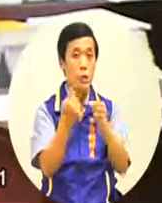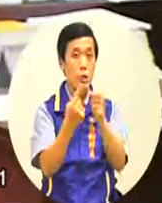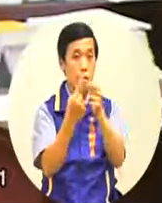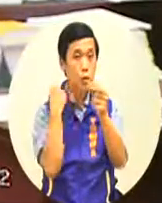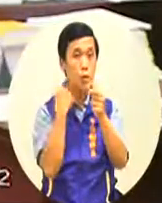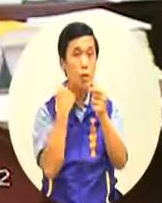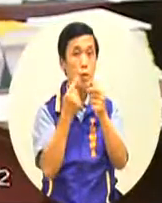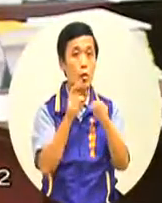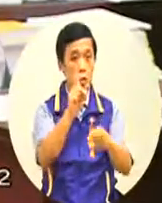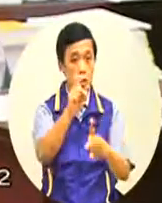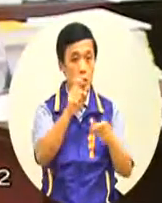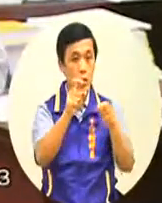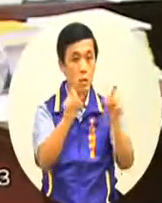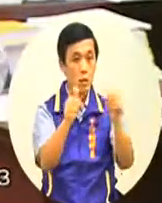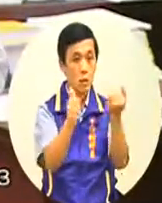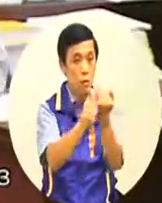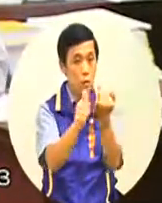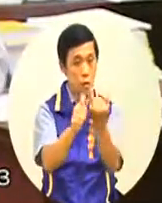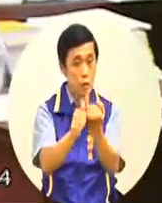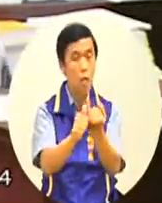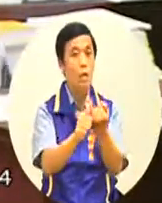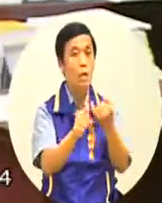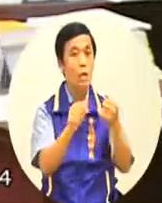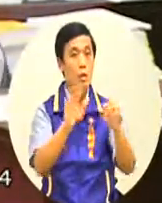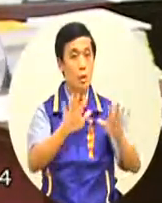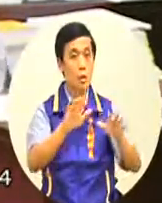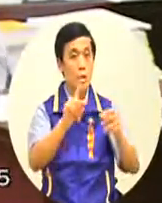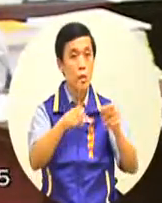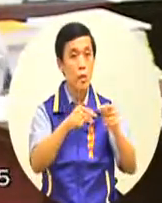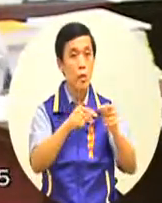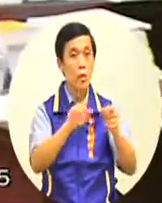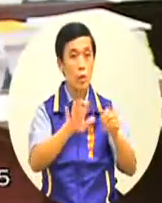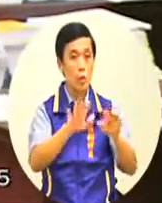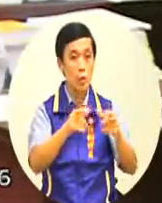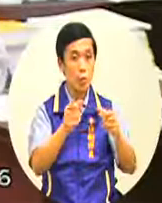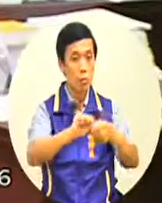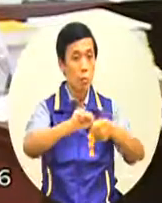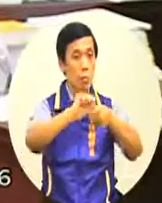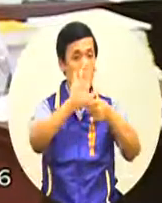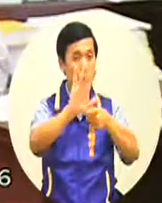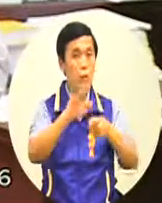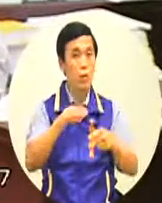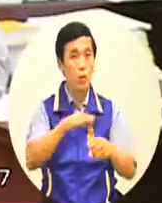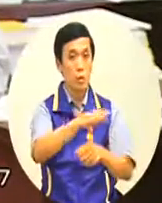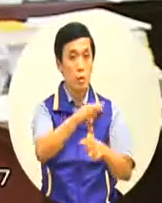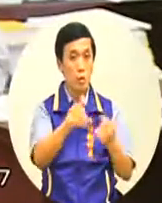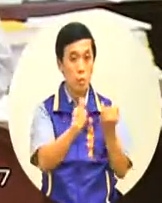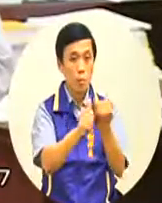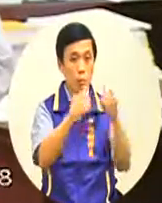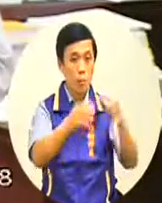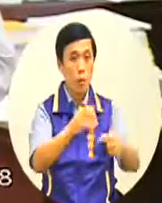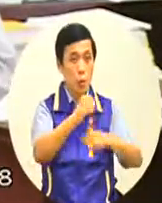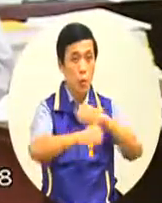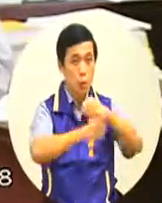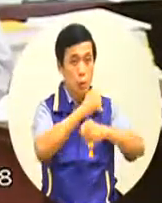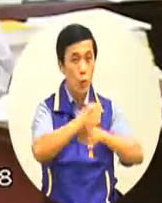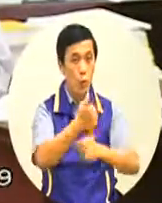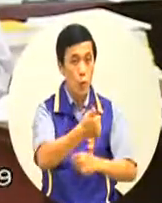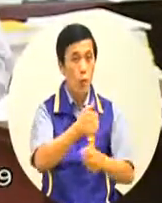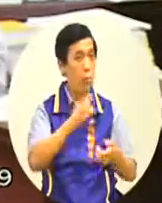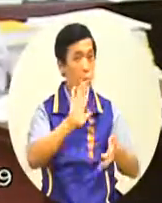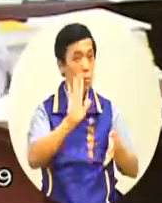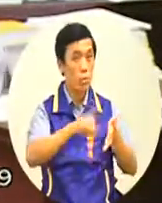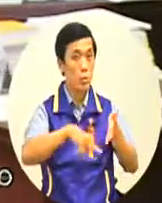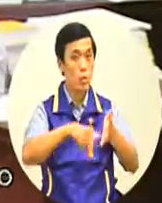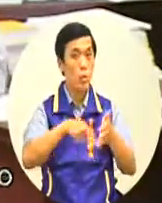年有50对、啊、我们也知道其实一个场域要把它维护好其实不是那么容易，所以刚刚其实有跟私底下有跟主委讲说，